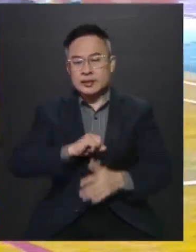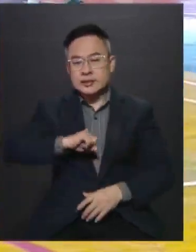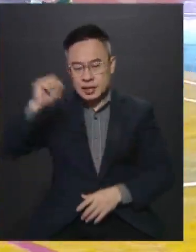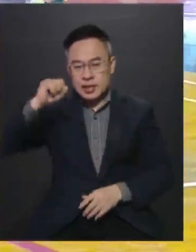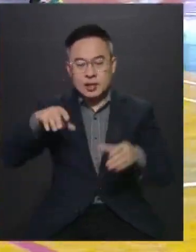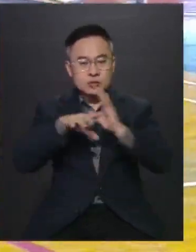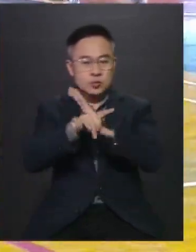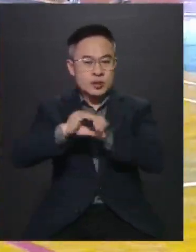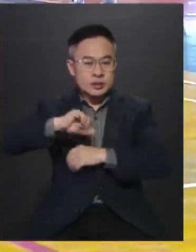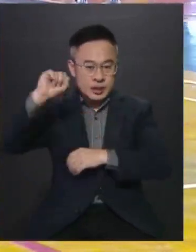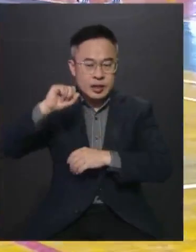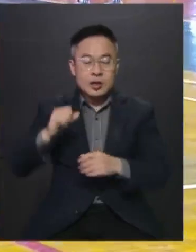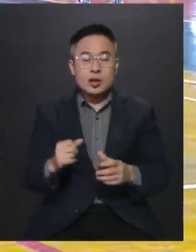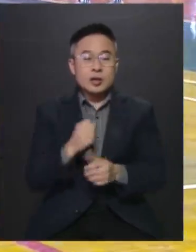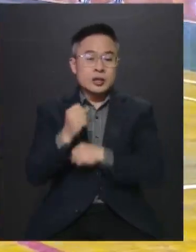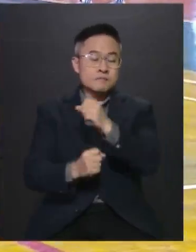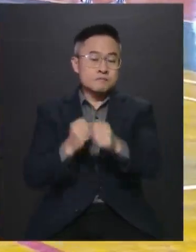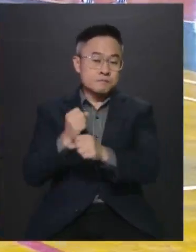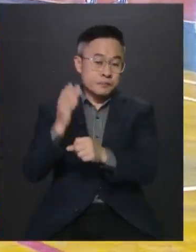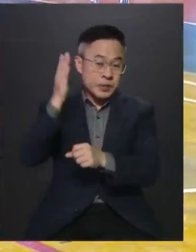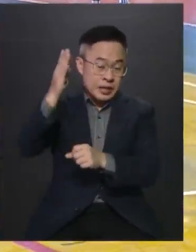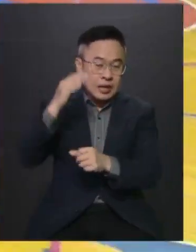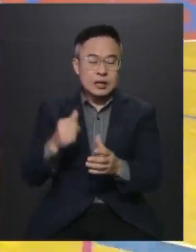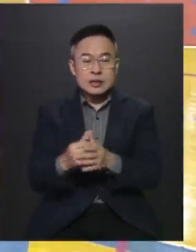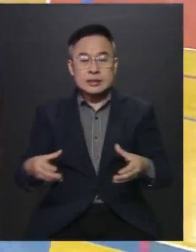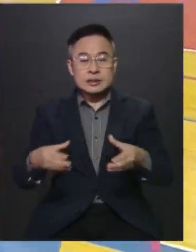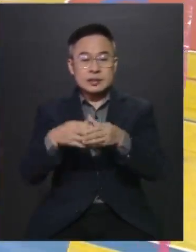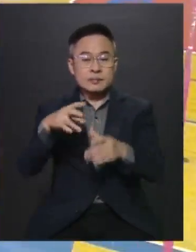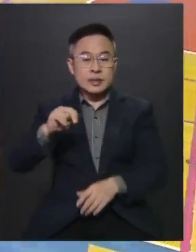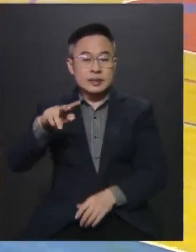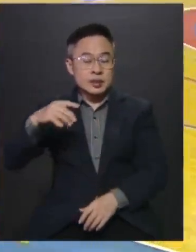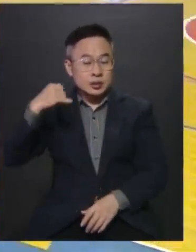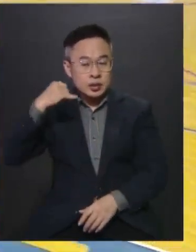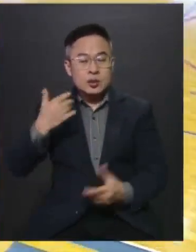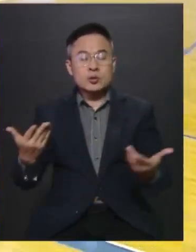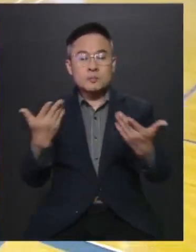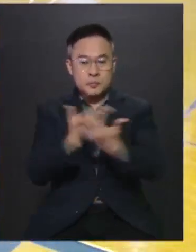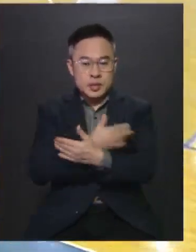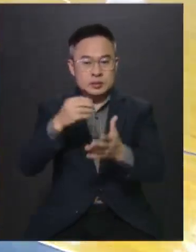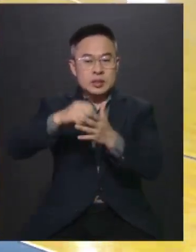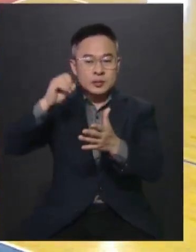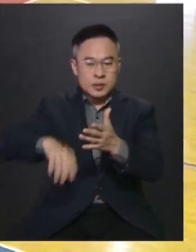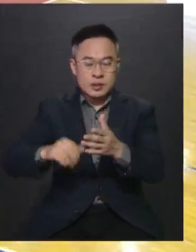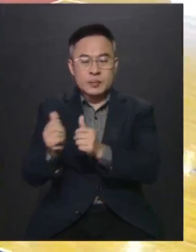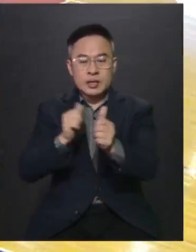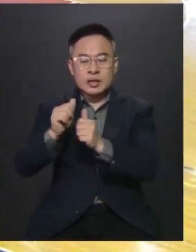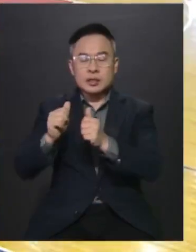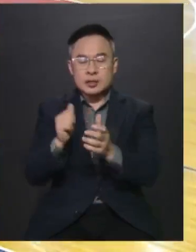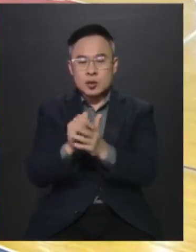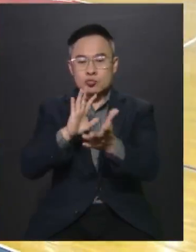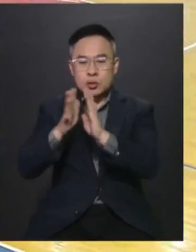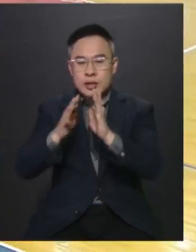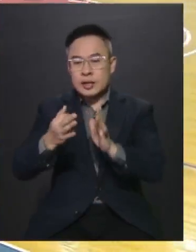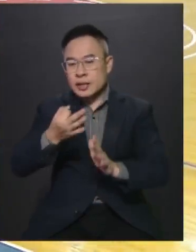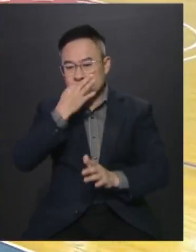ประตูต่อ1ครับส่งผลให้เจ้าถิ่นครับ NT ฟุตซอลคลับก็ต้องตกชั้นไปเพิ่มอีก1ทีมครับตามหลังมอภาคตะวันออกเฉียงเหนือที่ตกชั้น